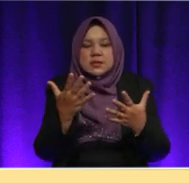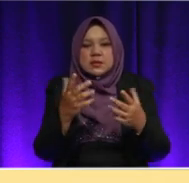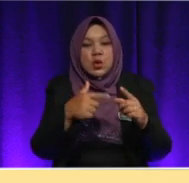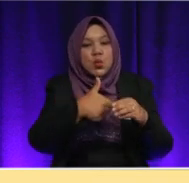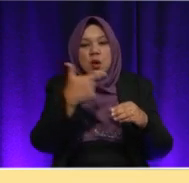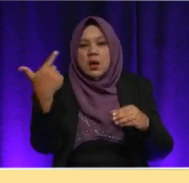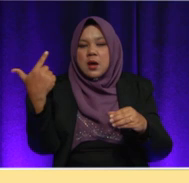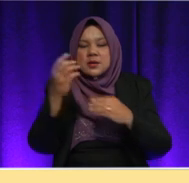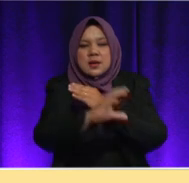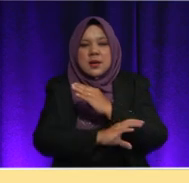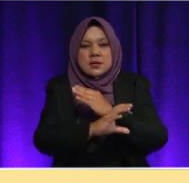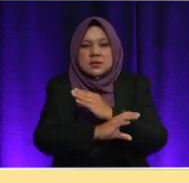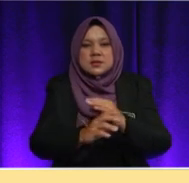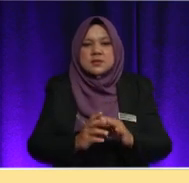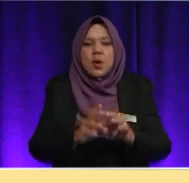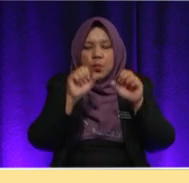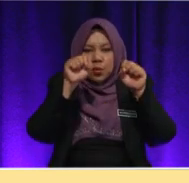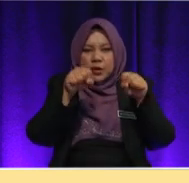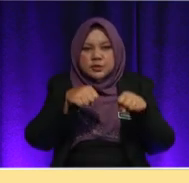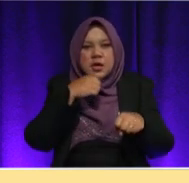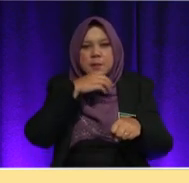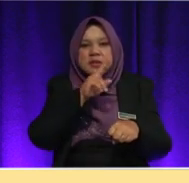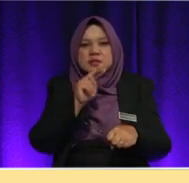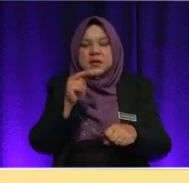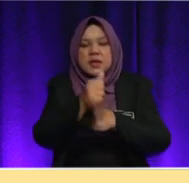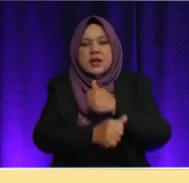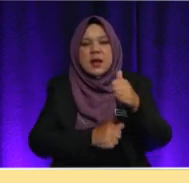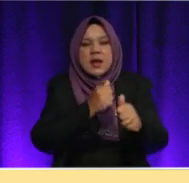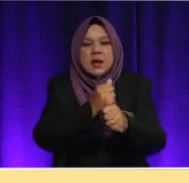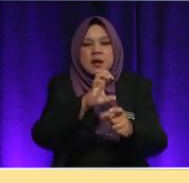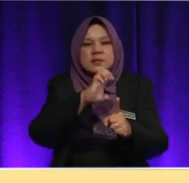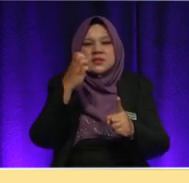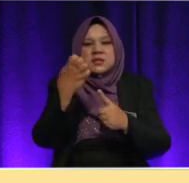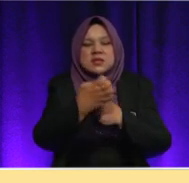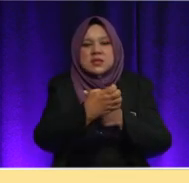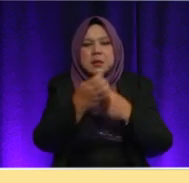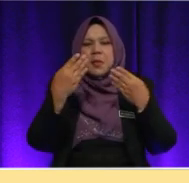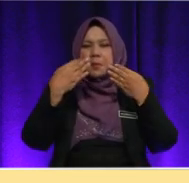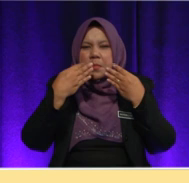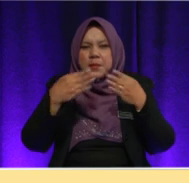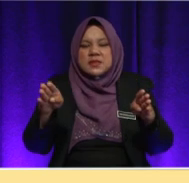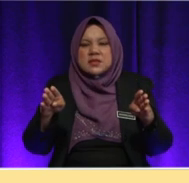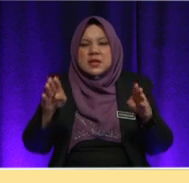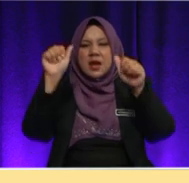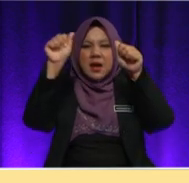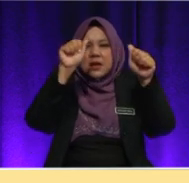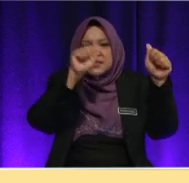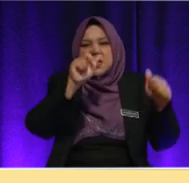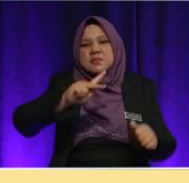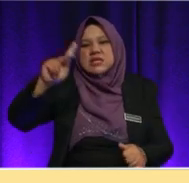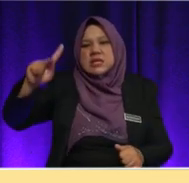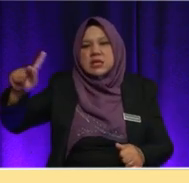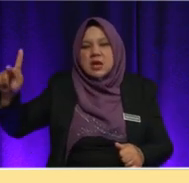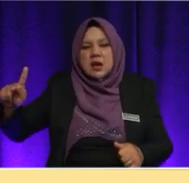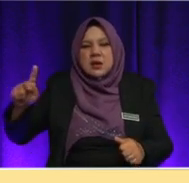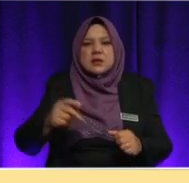mencemar kan alam sekitar yang pertama adalah pembebasan asap dan gas dari kilang memproses